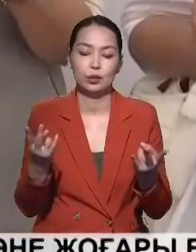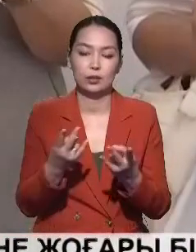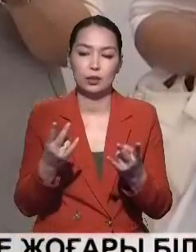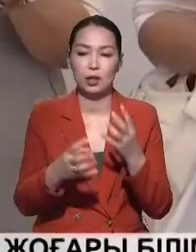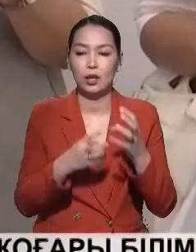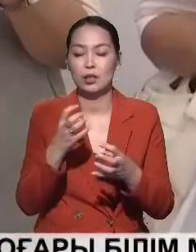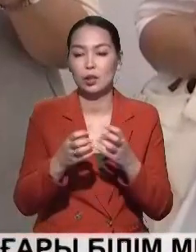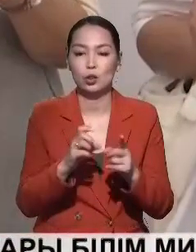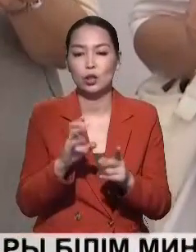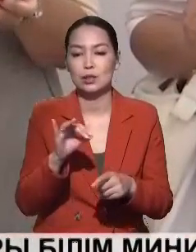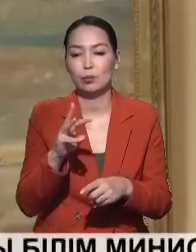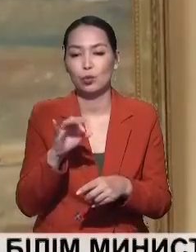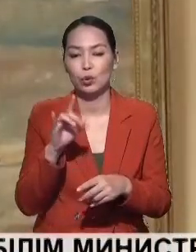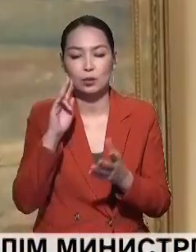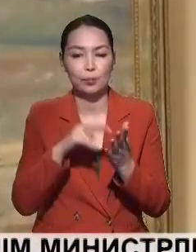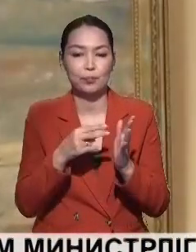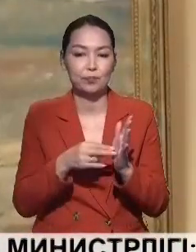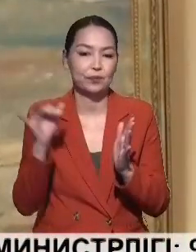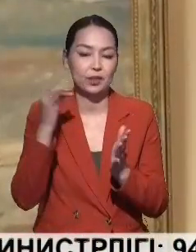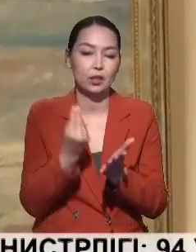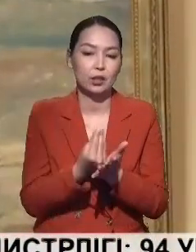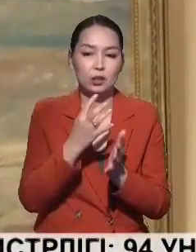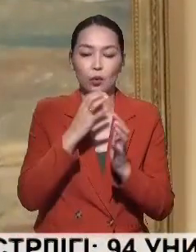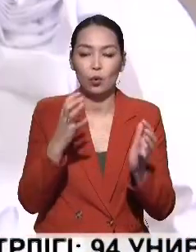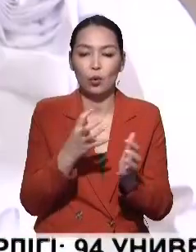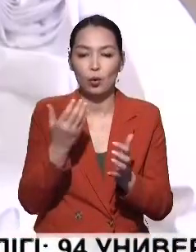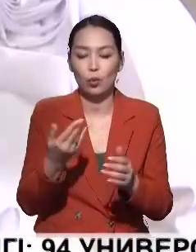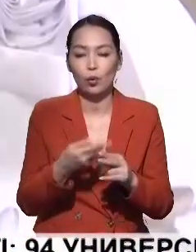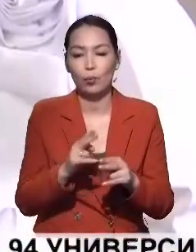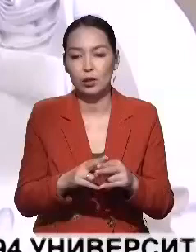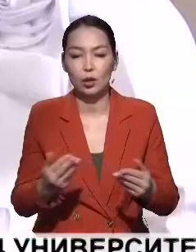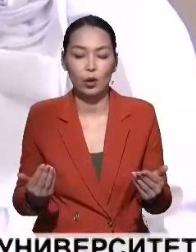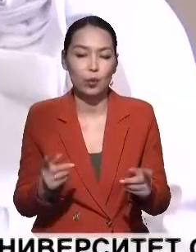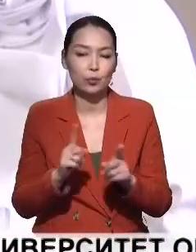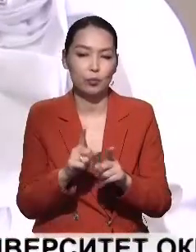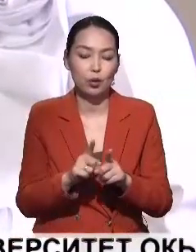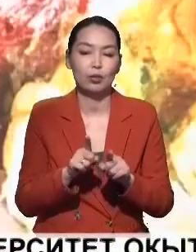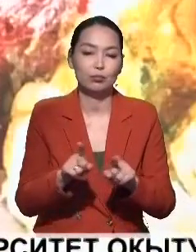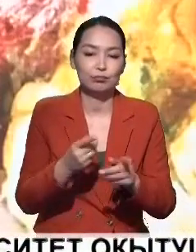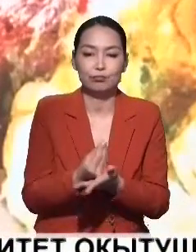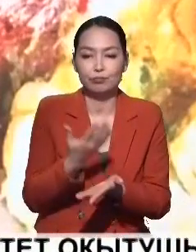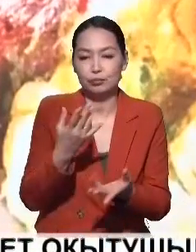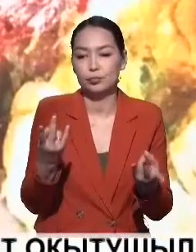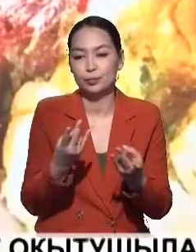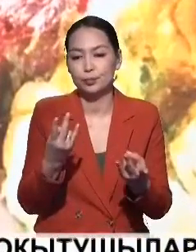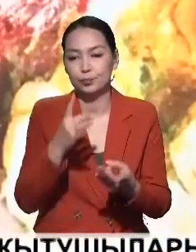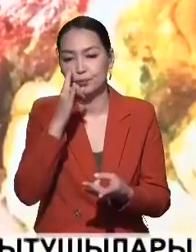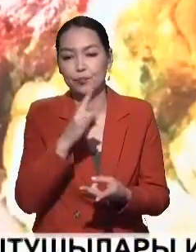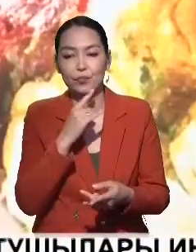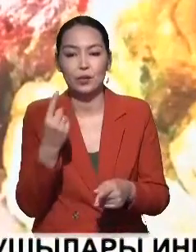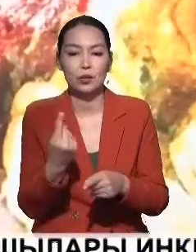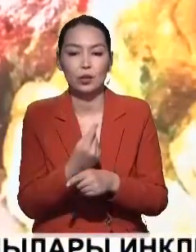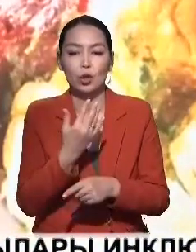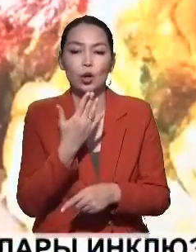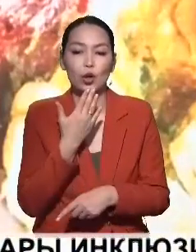халықаралық симпозиумның мақсаты тарихи құндылығымызды сақтау, оны кейінгі ұрпаққа насихаттау дейді ұйымдастырушылар. Қазақтың тұңғыш